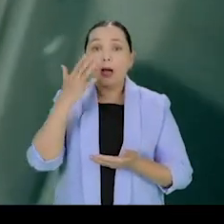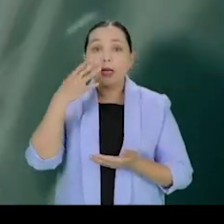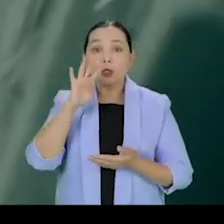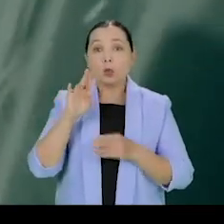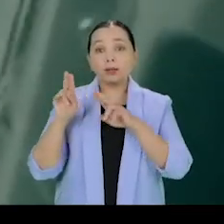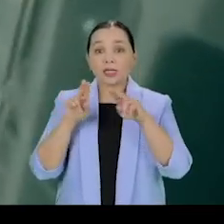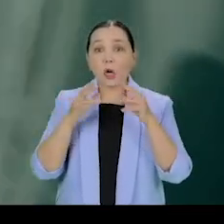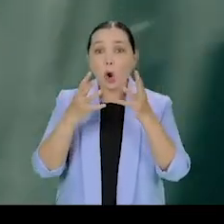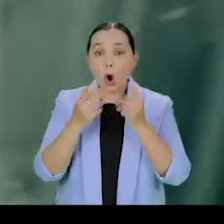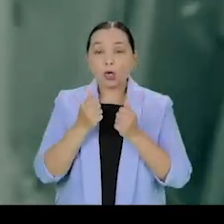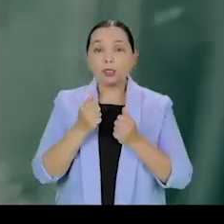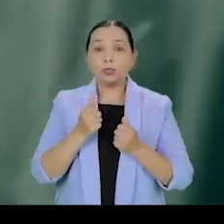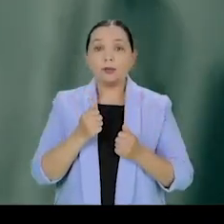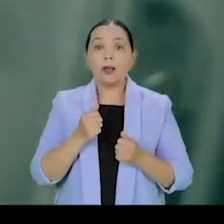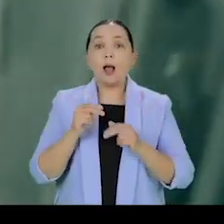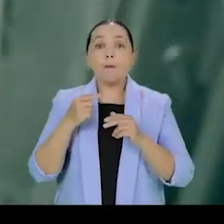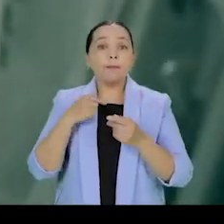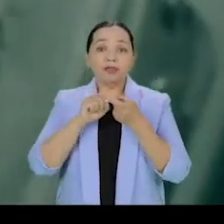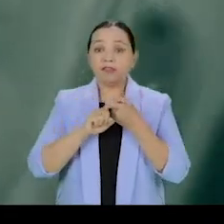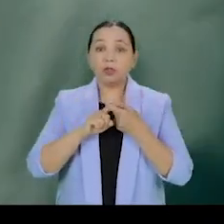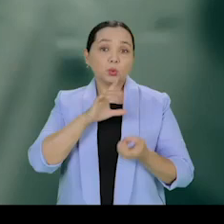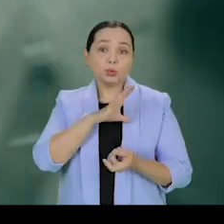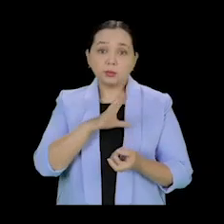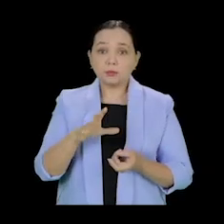qattiq nazoratga olinglar. Virus bo'lishi mumkin emas.